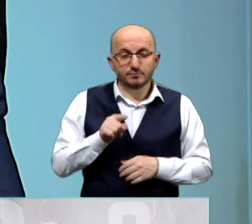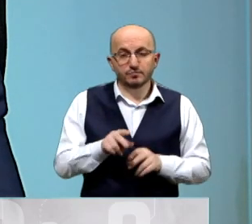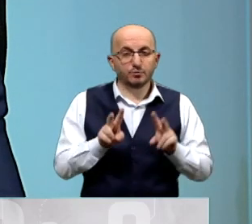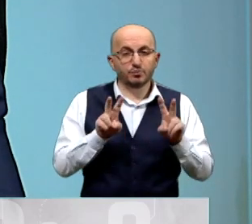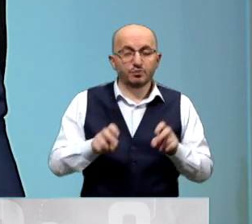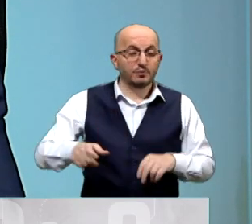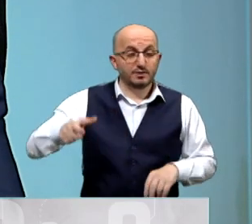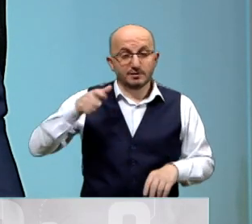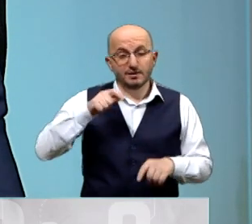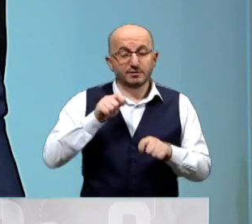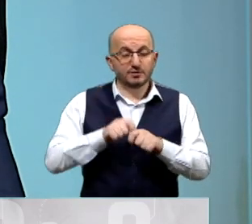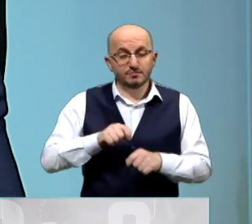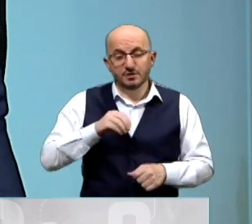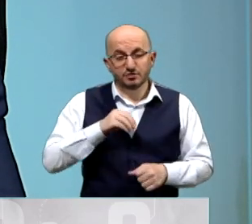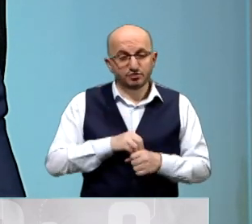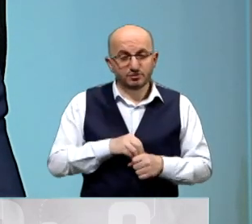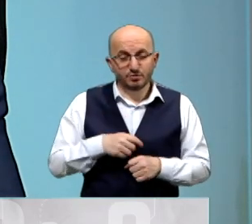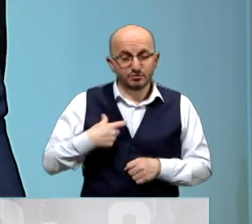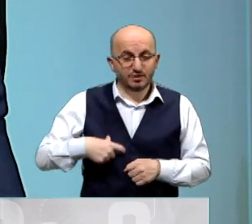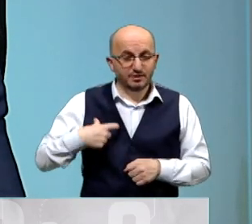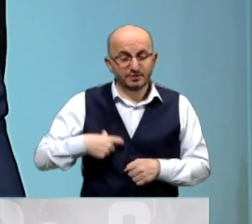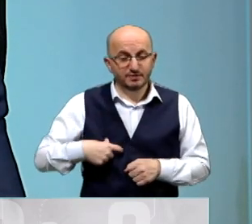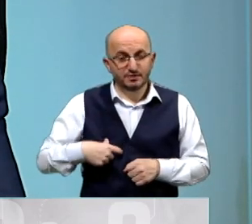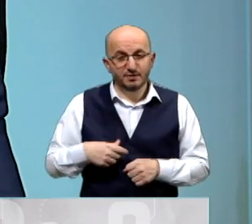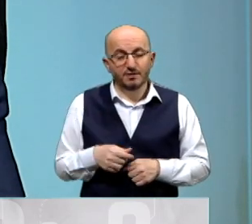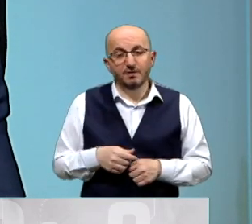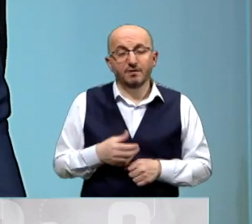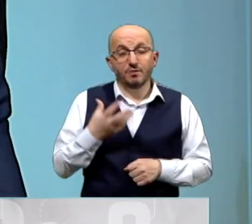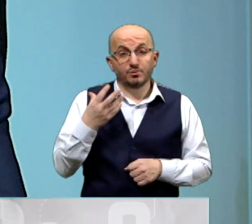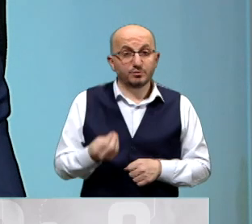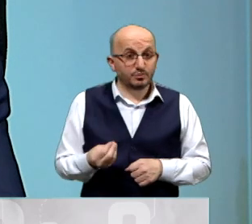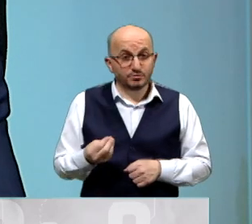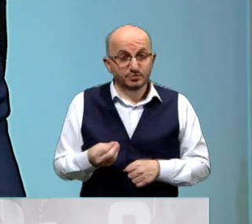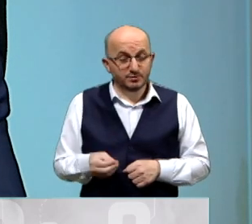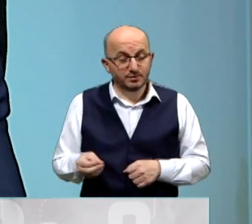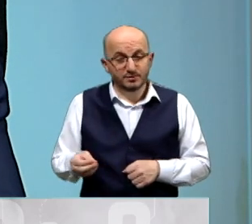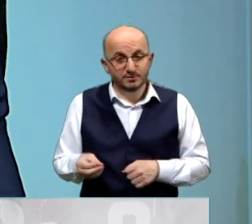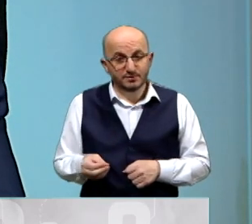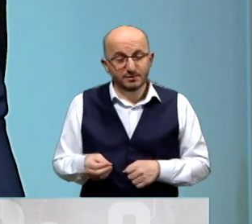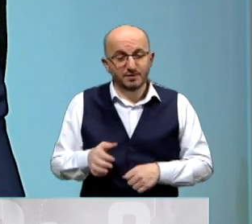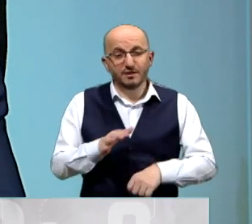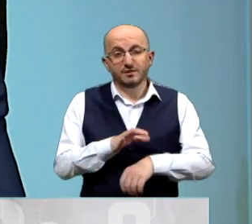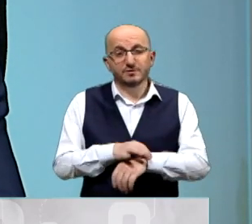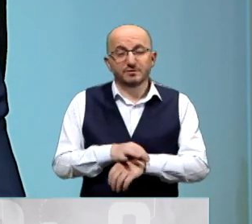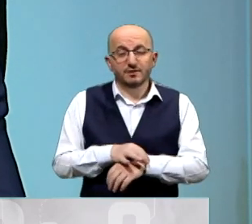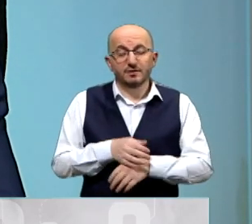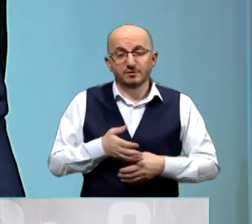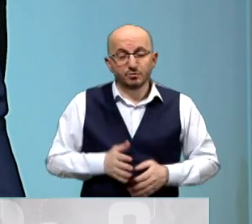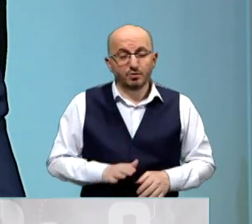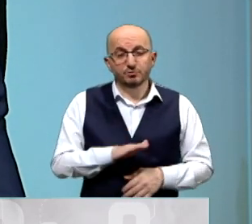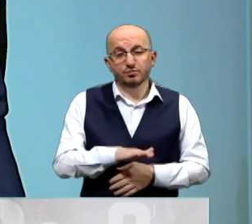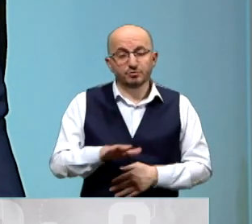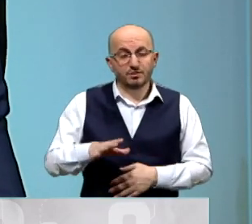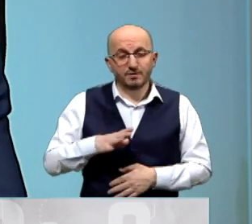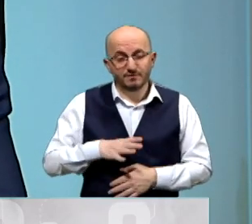konuya dikkat çekmek için özellikle bu mütalaayı oluşturmuştu burada işte hastanelerde doğan çocuklar var